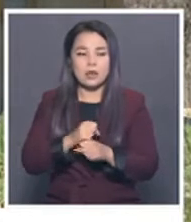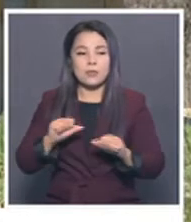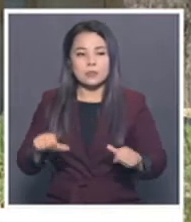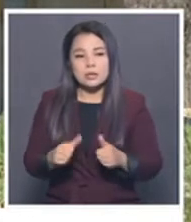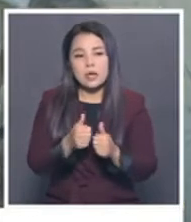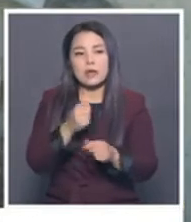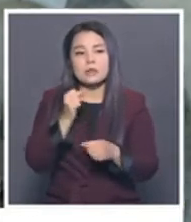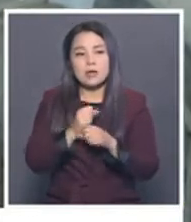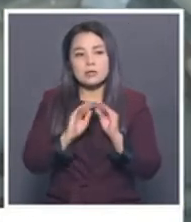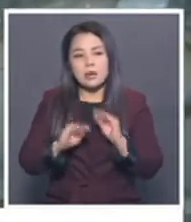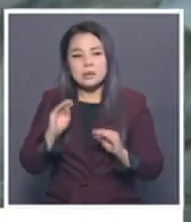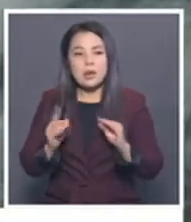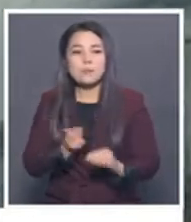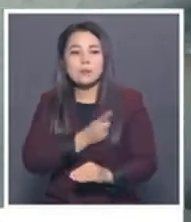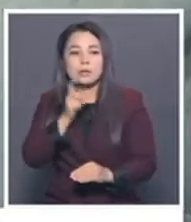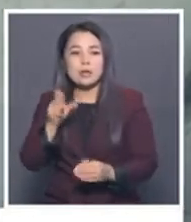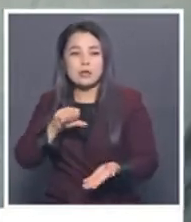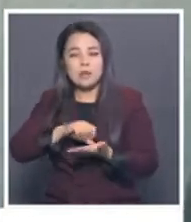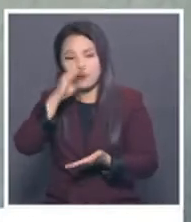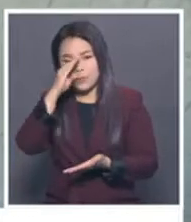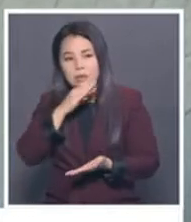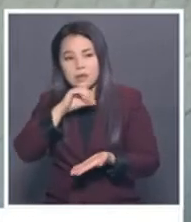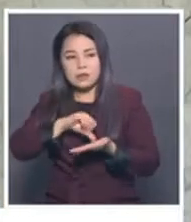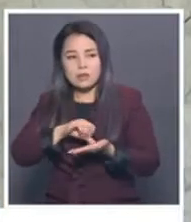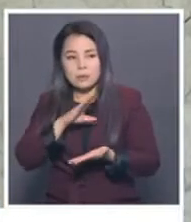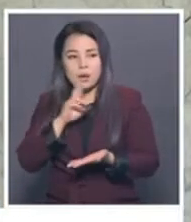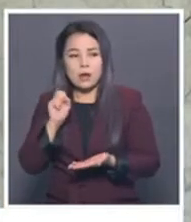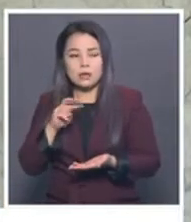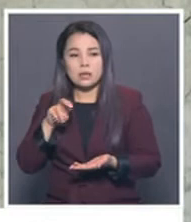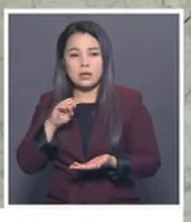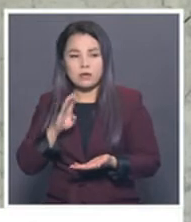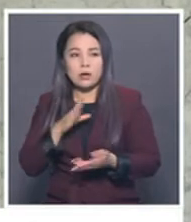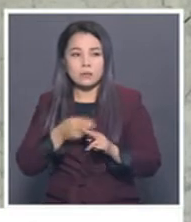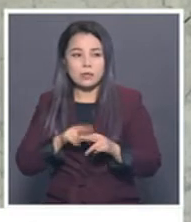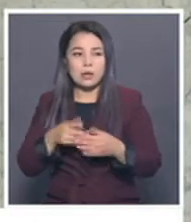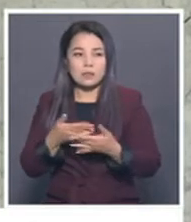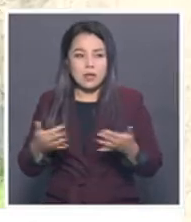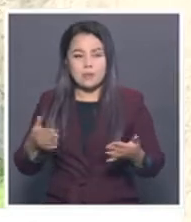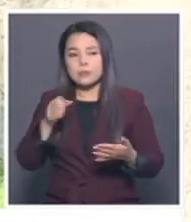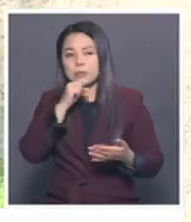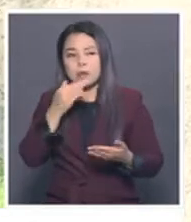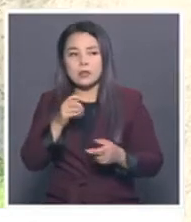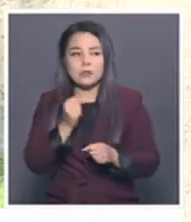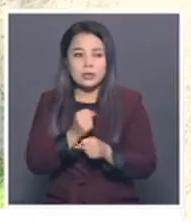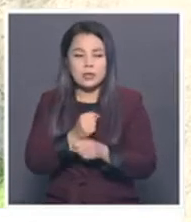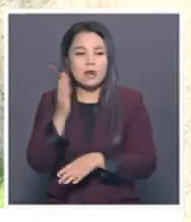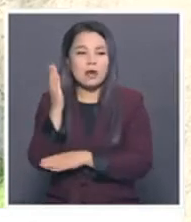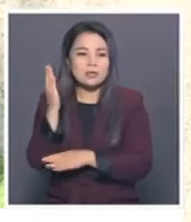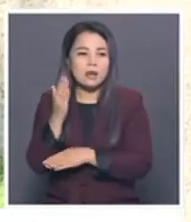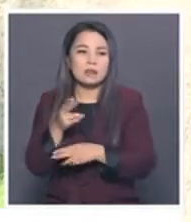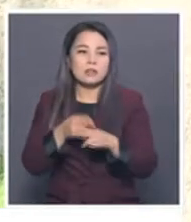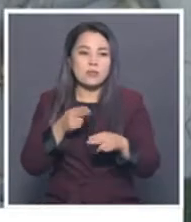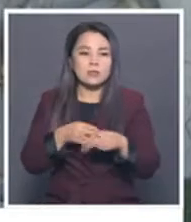он саусағынан өнер тамған шебер болған. Өткеннің өнегесі сол Қалдаяқ қарттың ұстаған құрал саймандары, жасаған ағаш темір